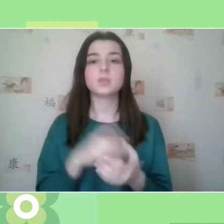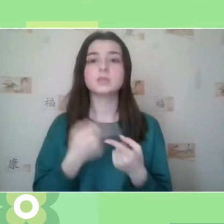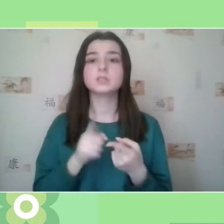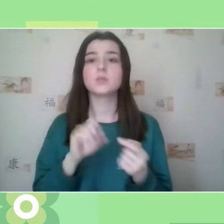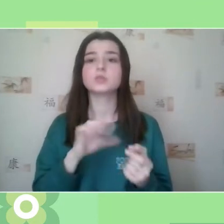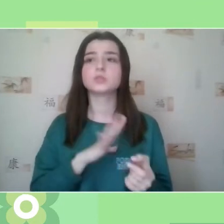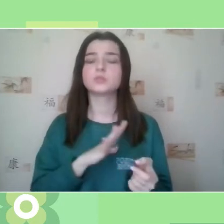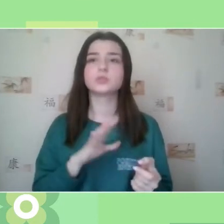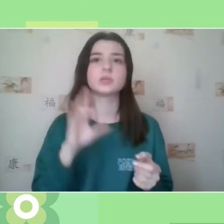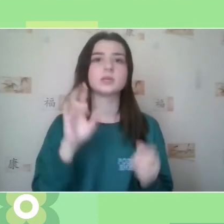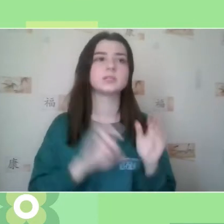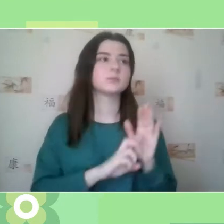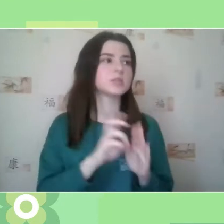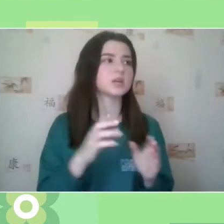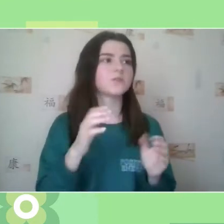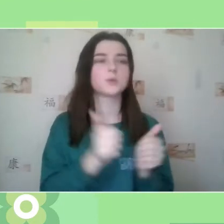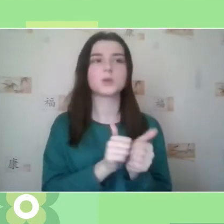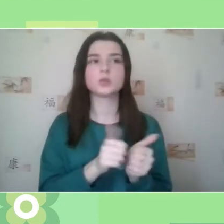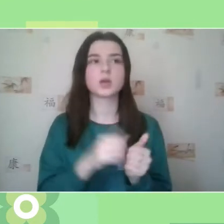церква, бібліотека, будинок культури,